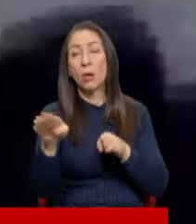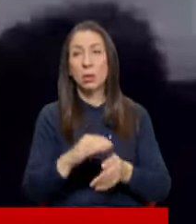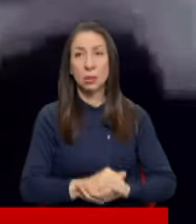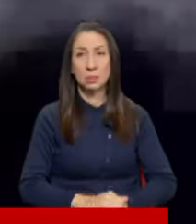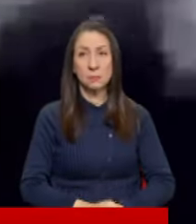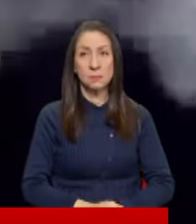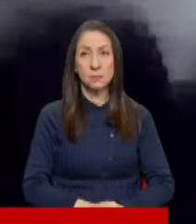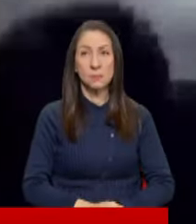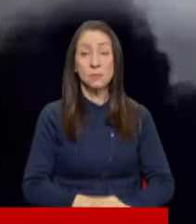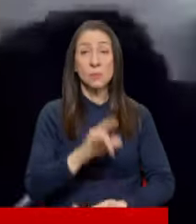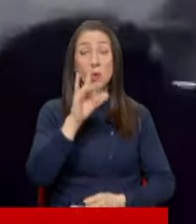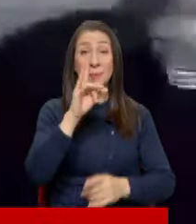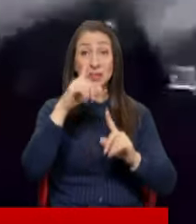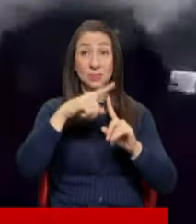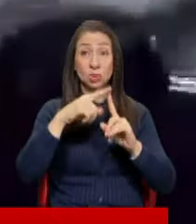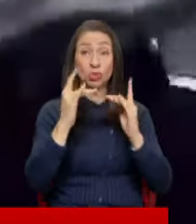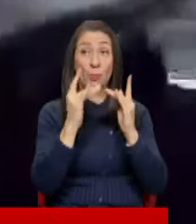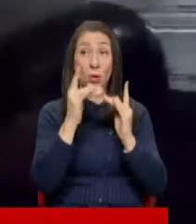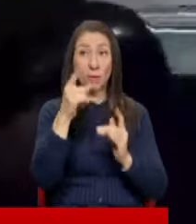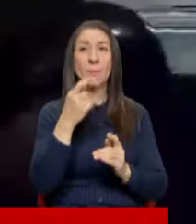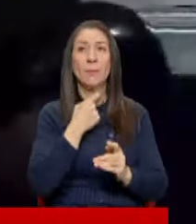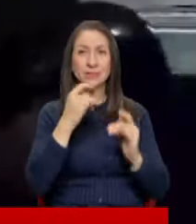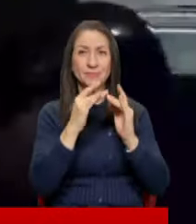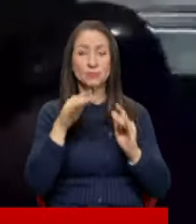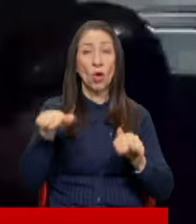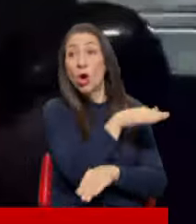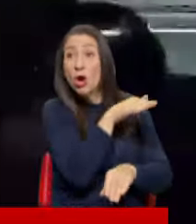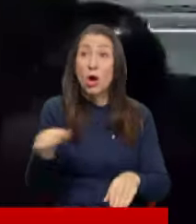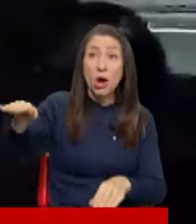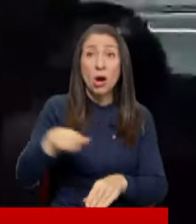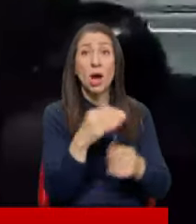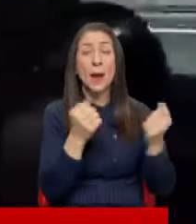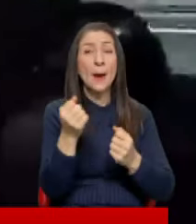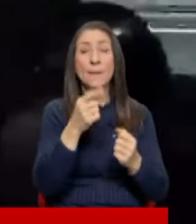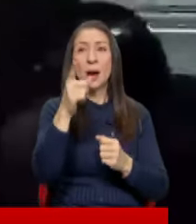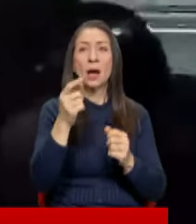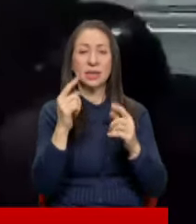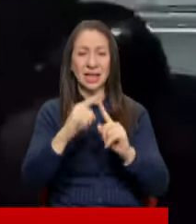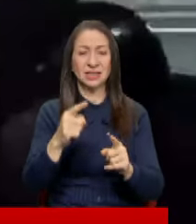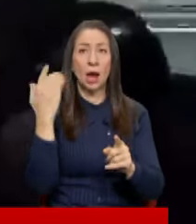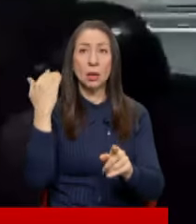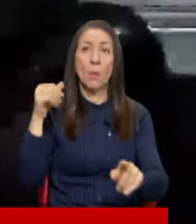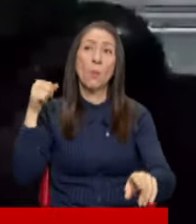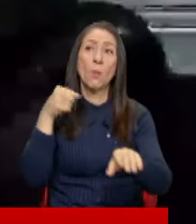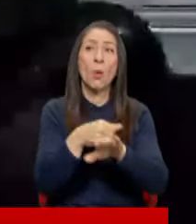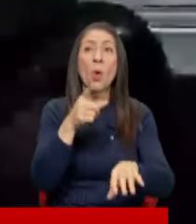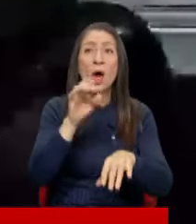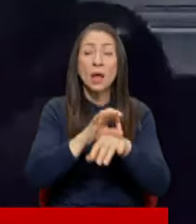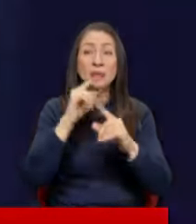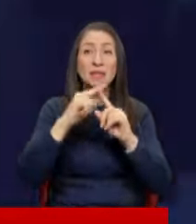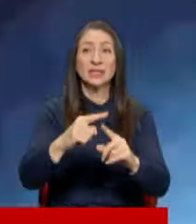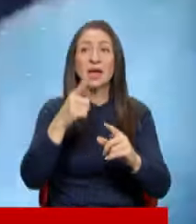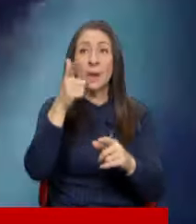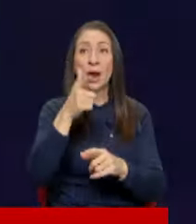sarsıldı 15 Temmuz Şehitler köprüsünde makas atarak ilerleyen otomobil Batı be aracını arkadan vurdu o anlar taksi